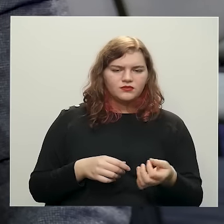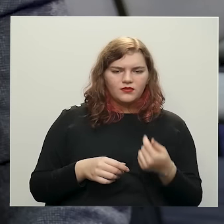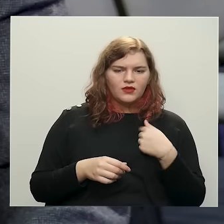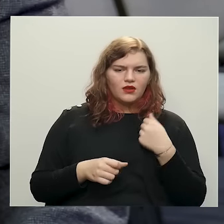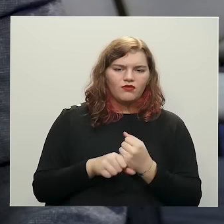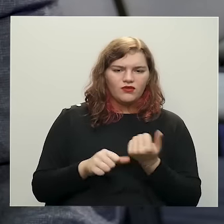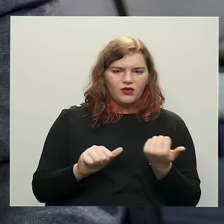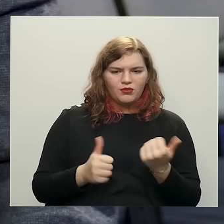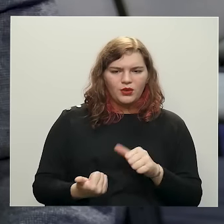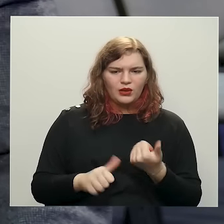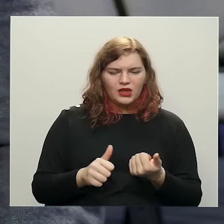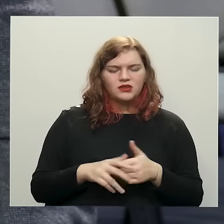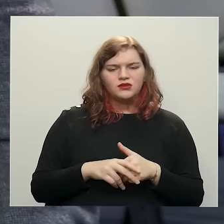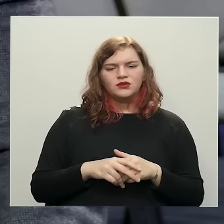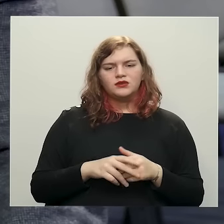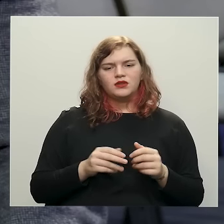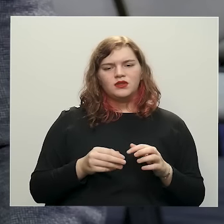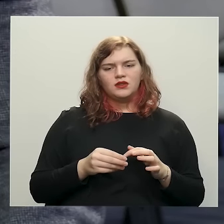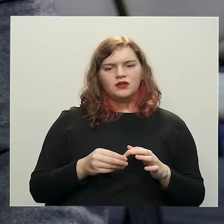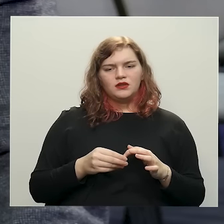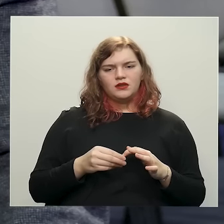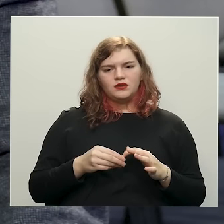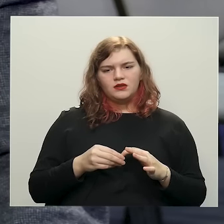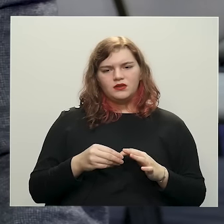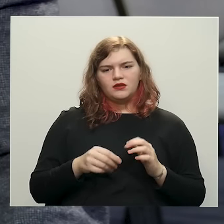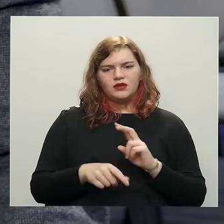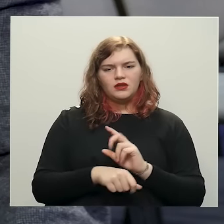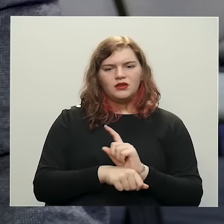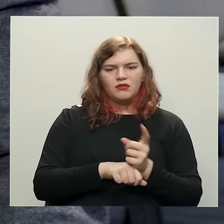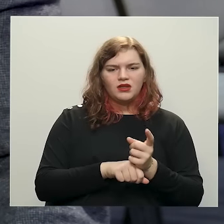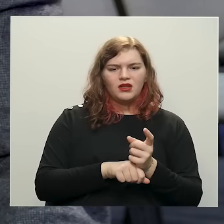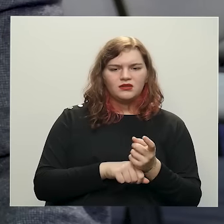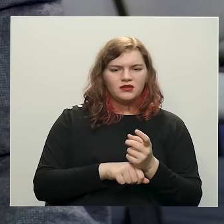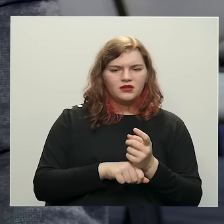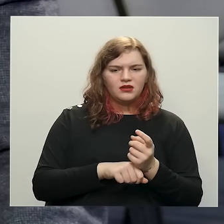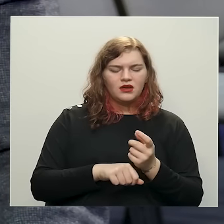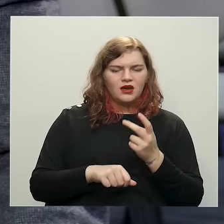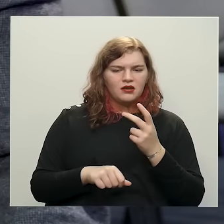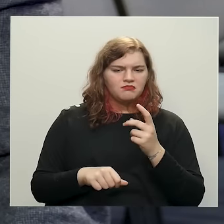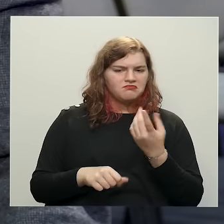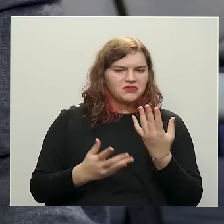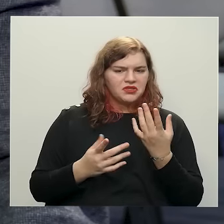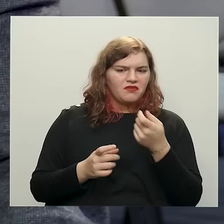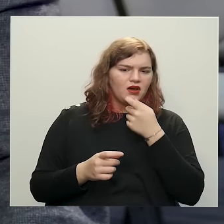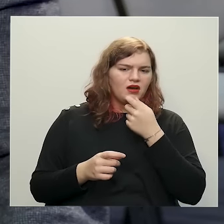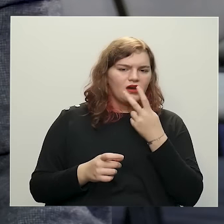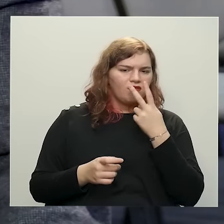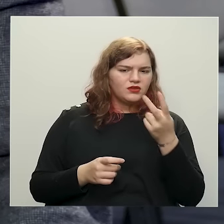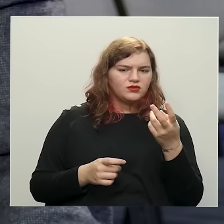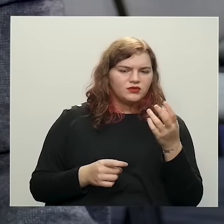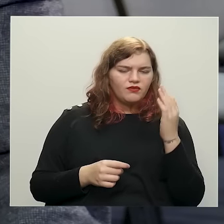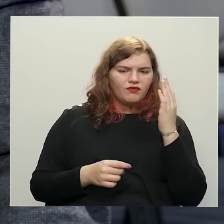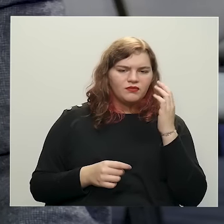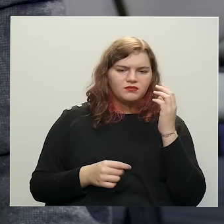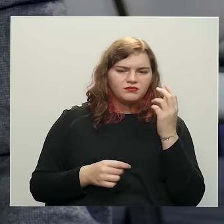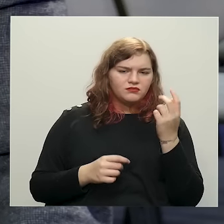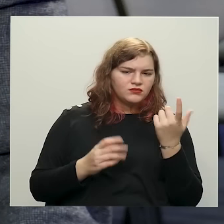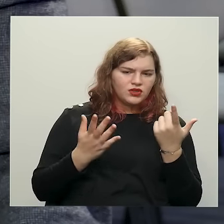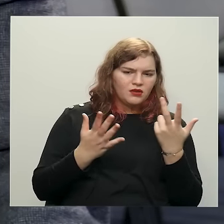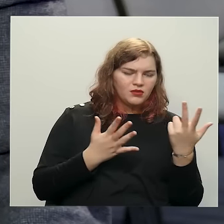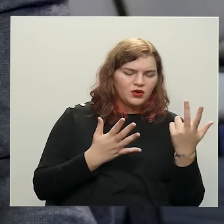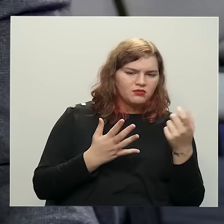am făcut botezul și imediat am depistat că fata mea câțiva ani a mai durat. La